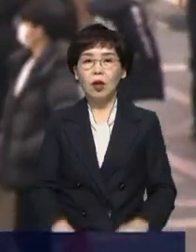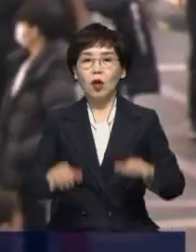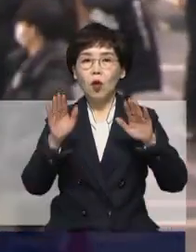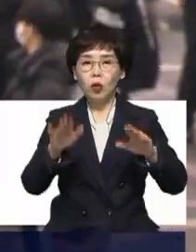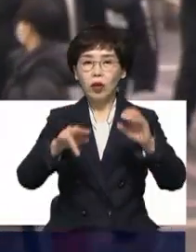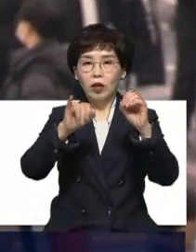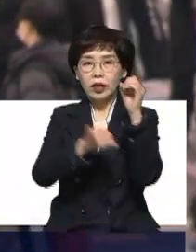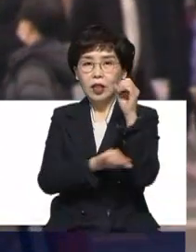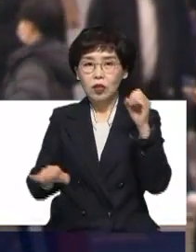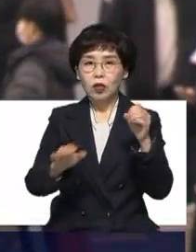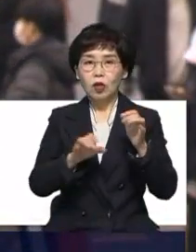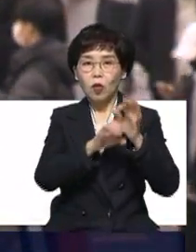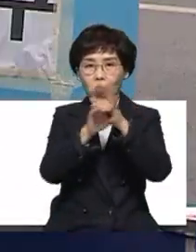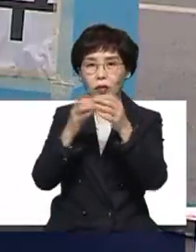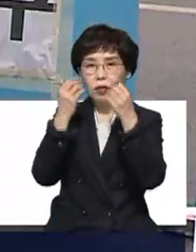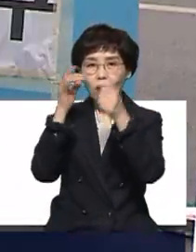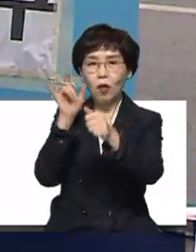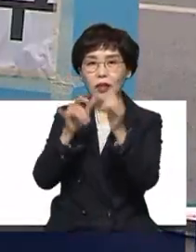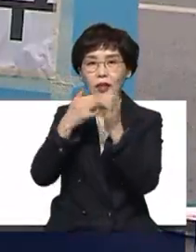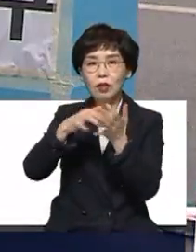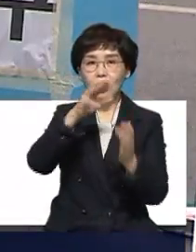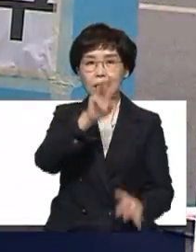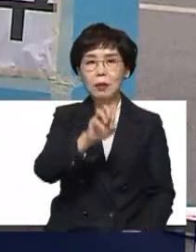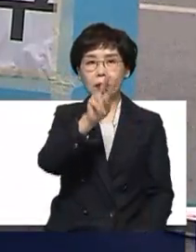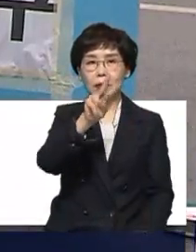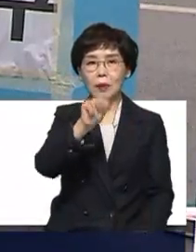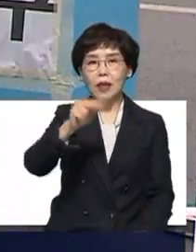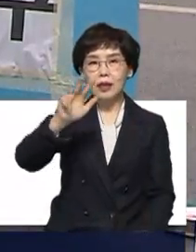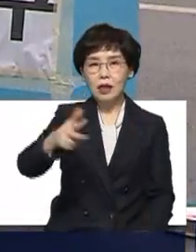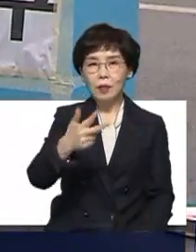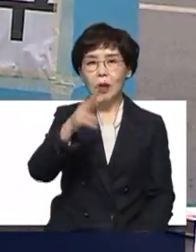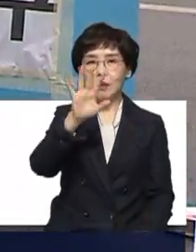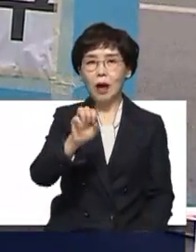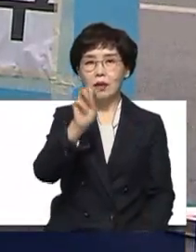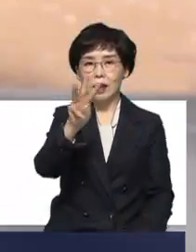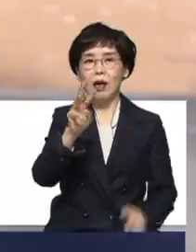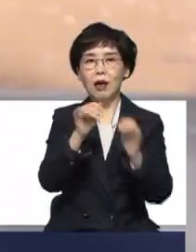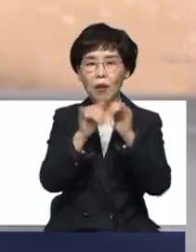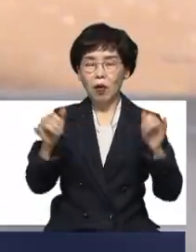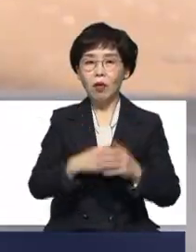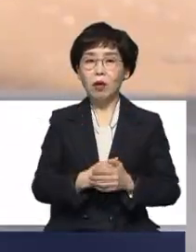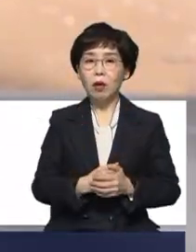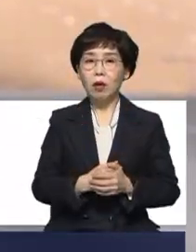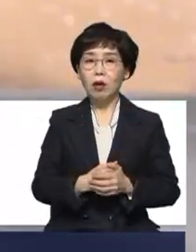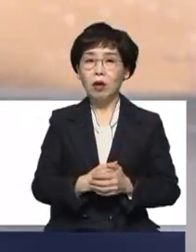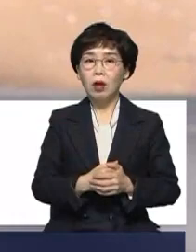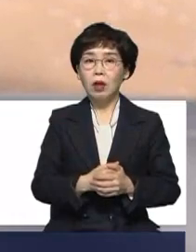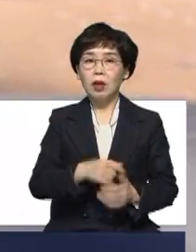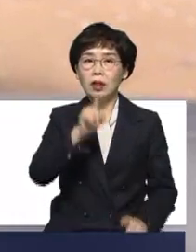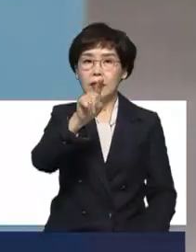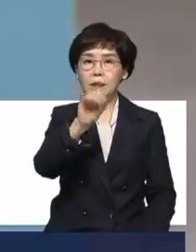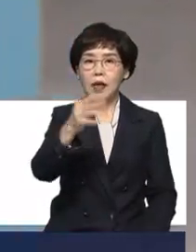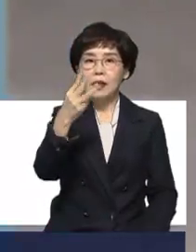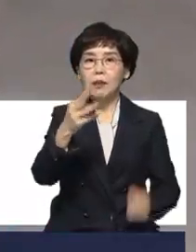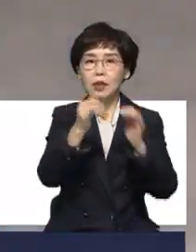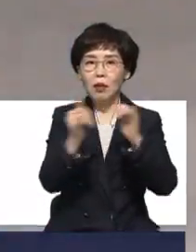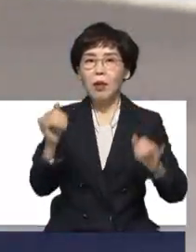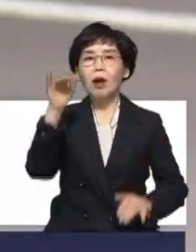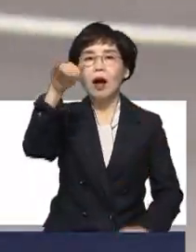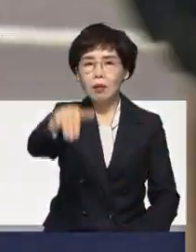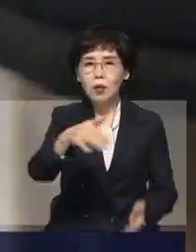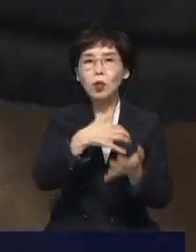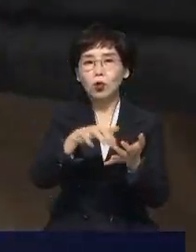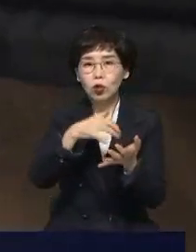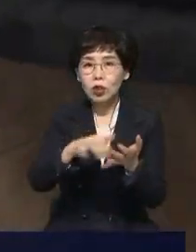오늘 0시 기준 코로나19 신규 확진자는 32만 743명입니다. 전날에 비해 10만 3천여 명이